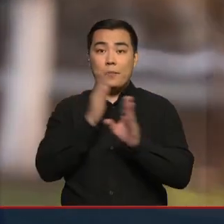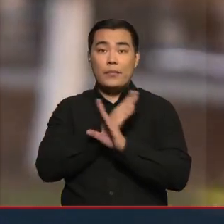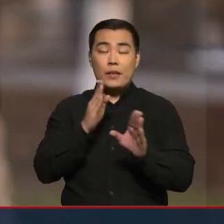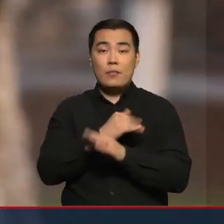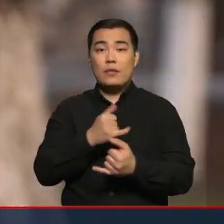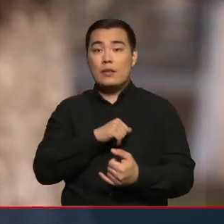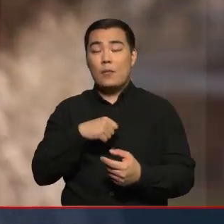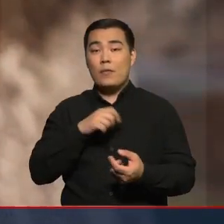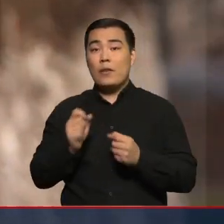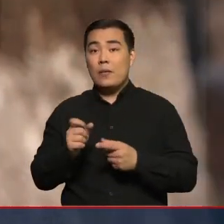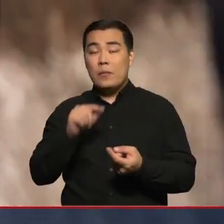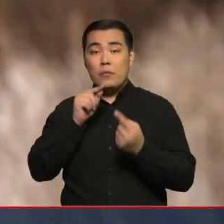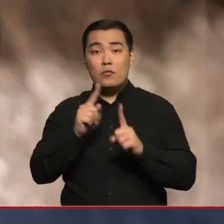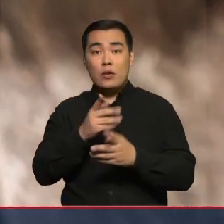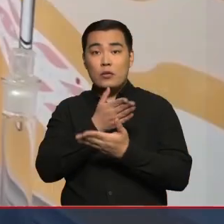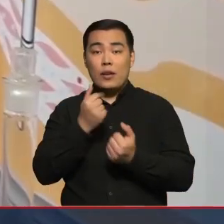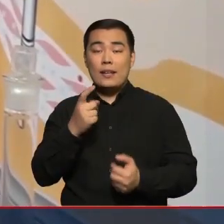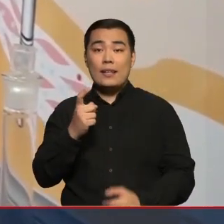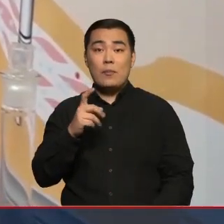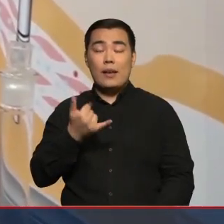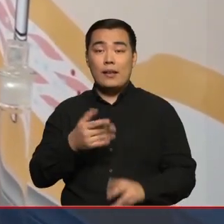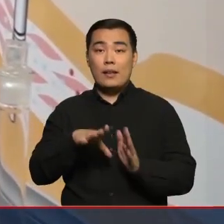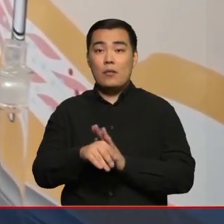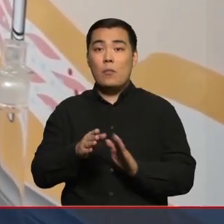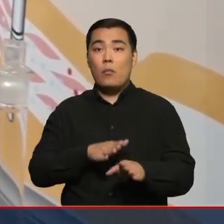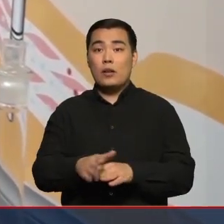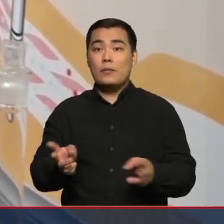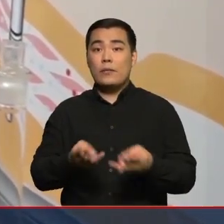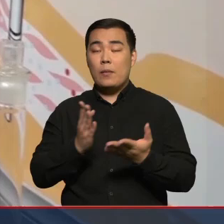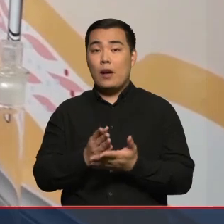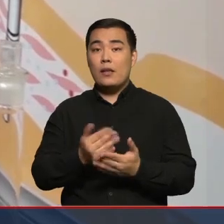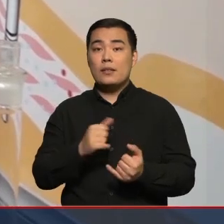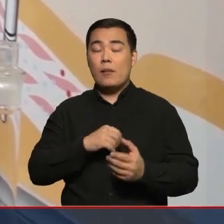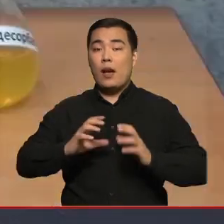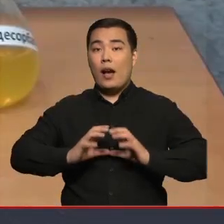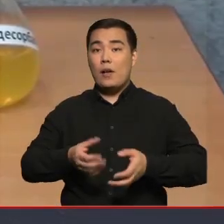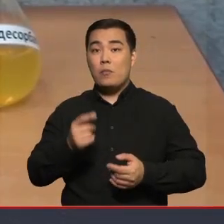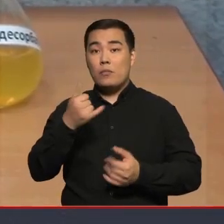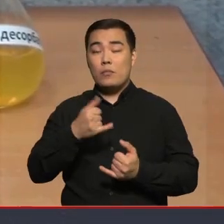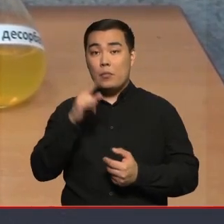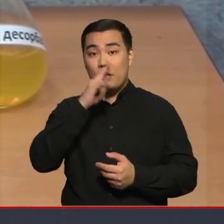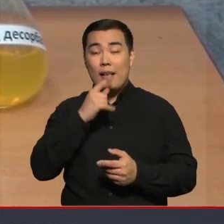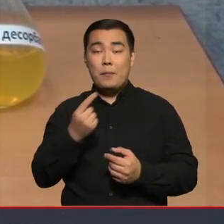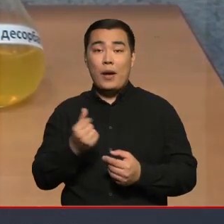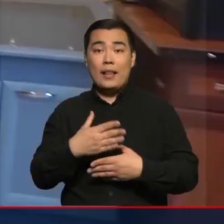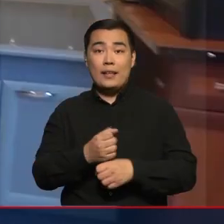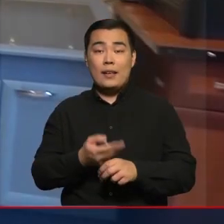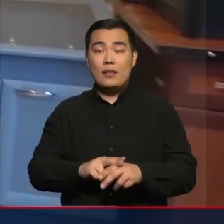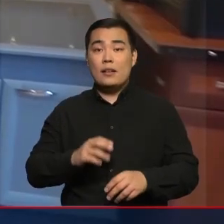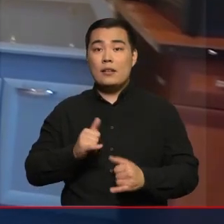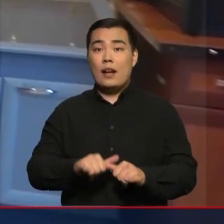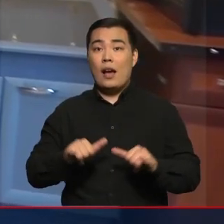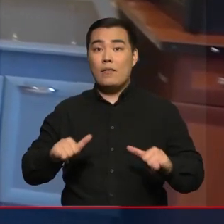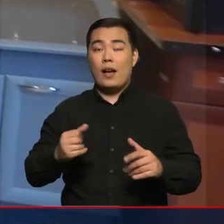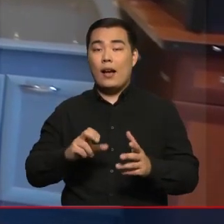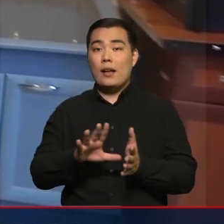залалы жоқ деп отыр. Өйткені радиоактивті химиялық элемент толық жанып кетеді. Әлемде мұнай қорының азаюына байланысты дамыған елдер баламалы қуат